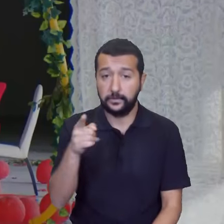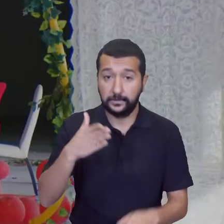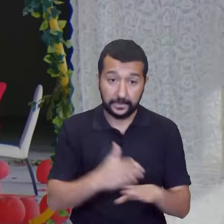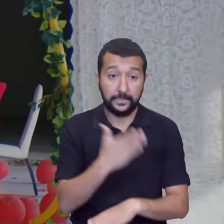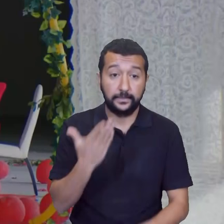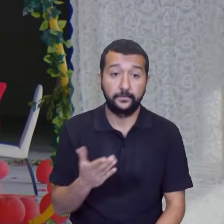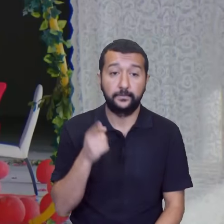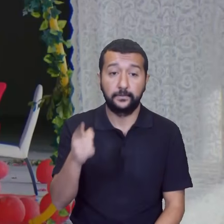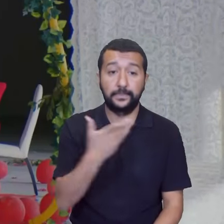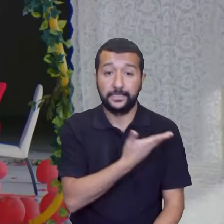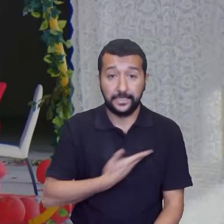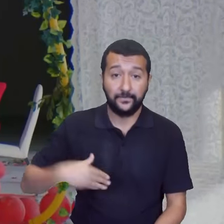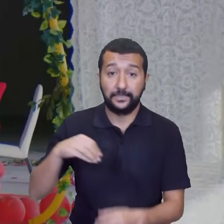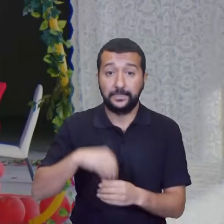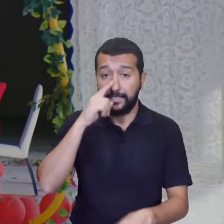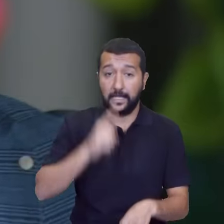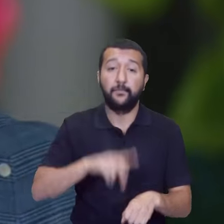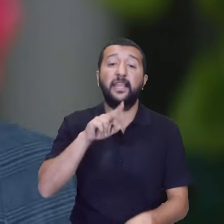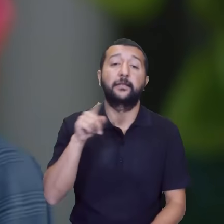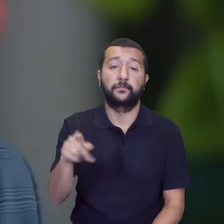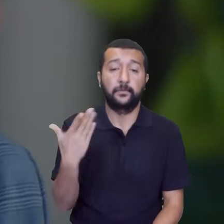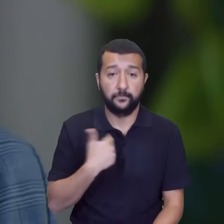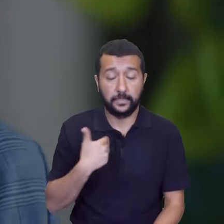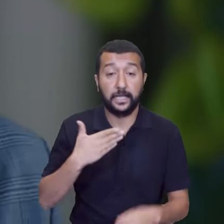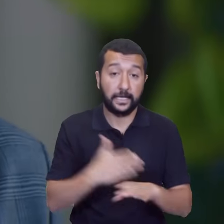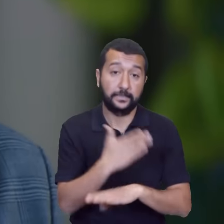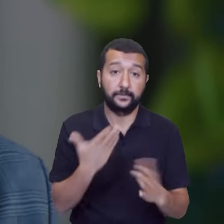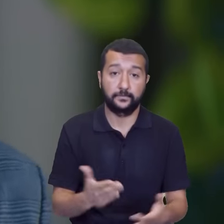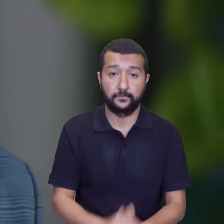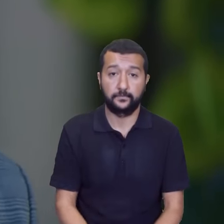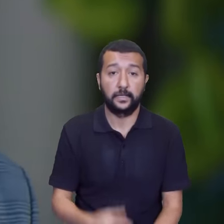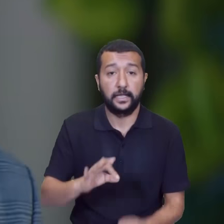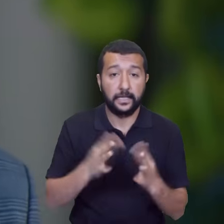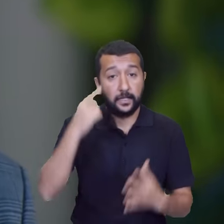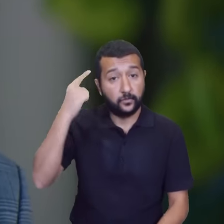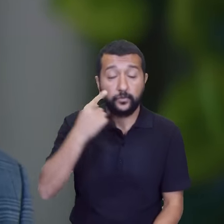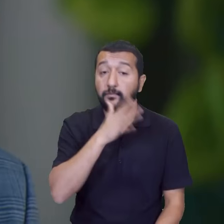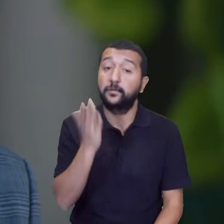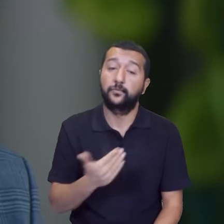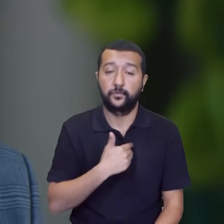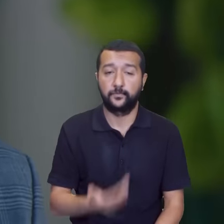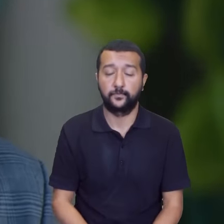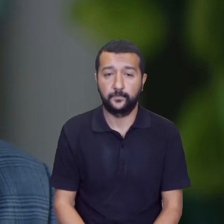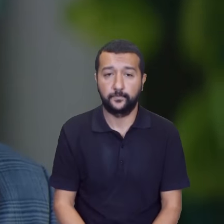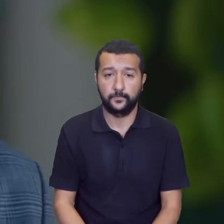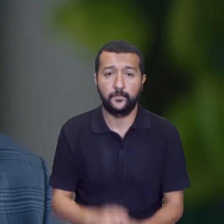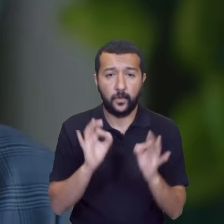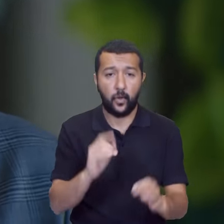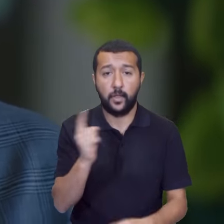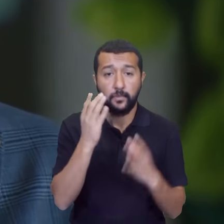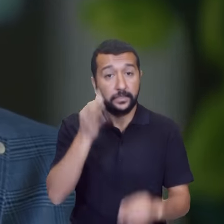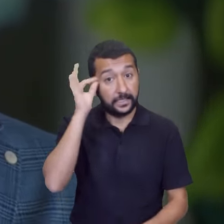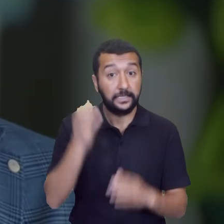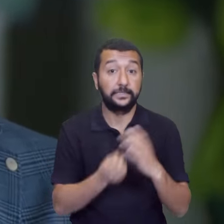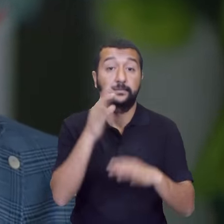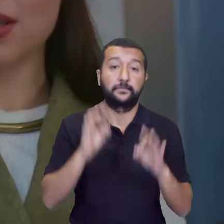sanki... Sevgisinden emin değil gibi. Ben de artık ne düşüneceğimi bilemiyorum Emel. Yani öyle bir şey ki